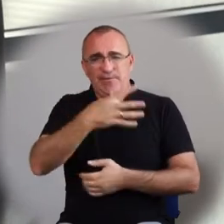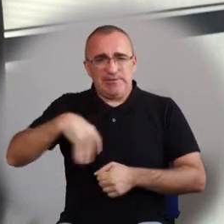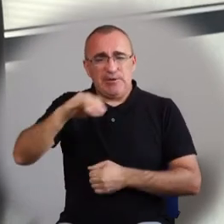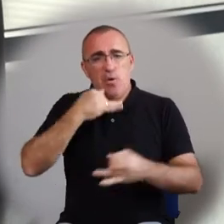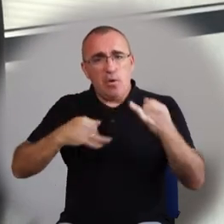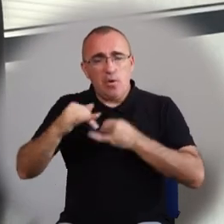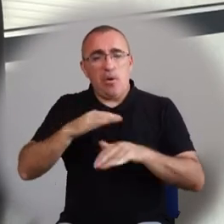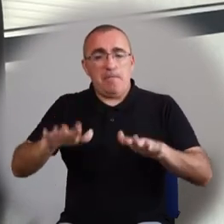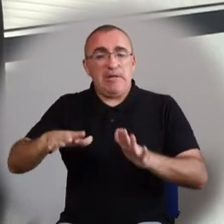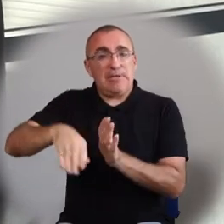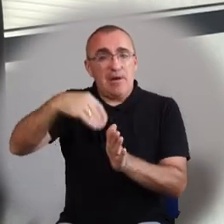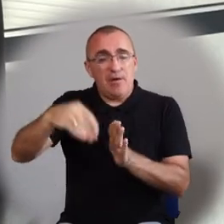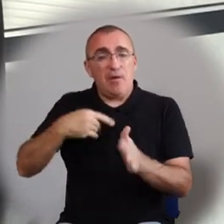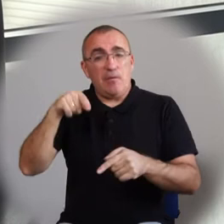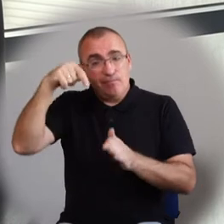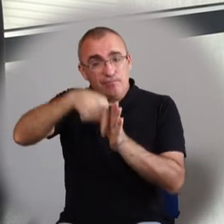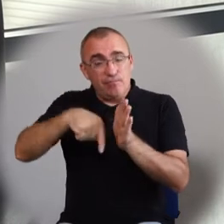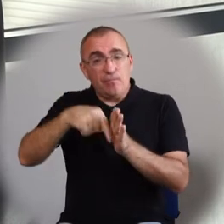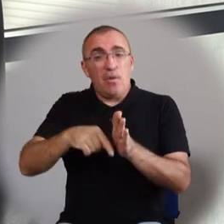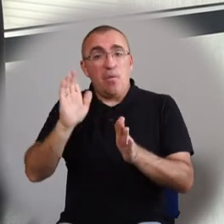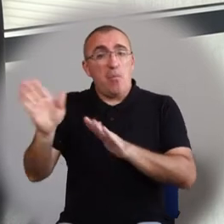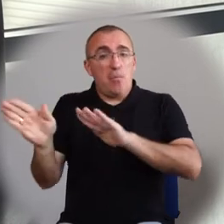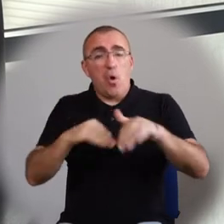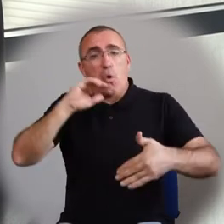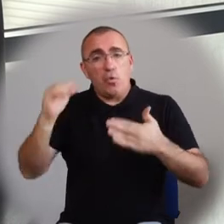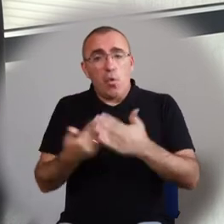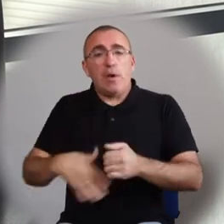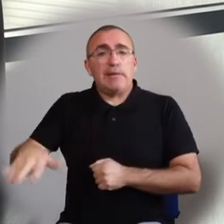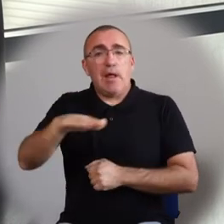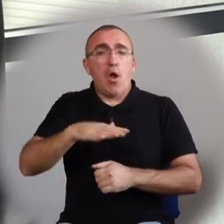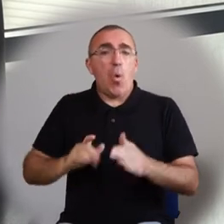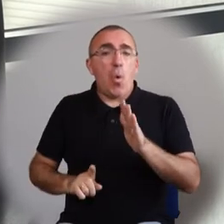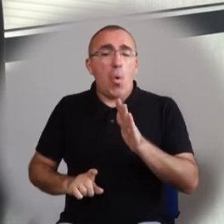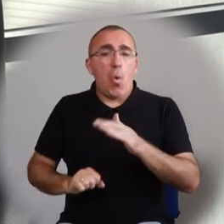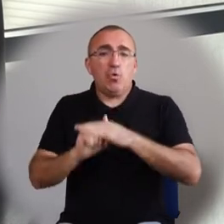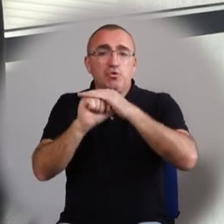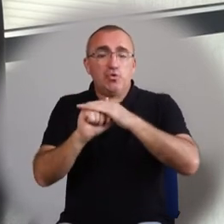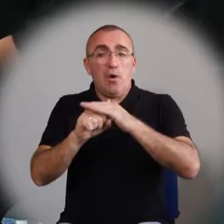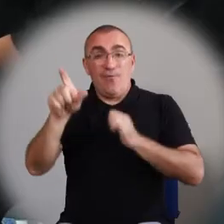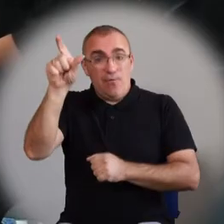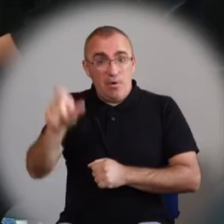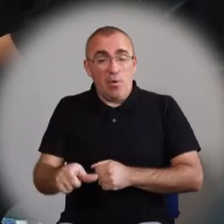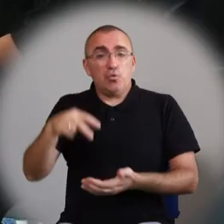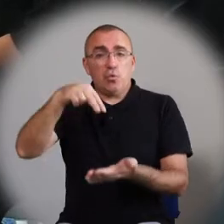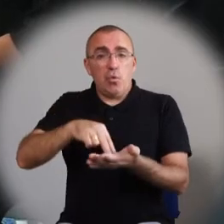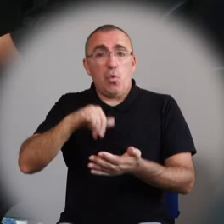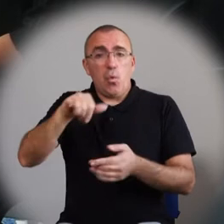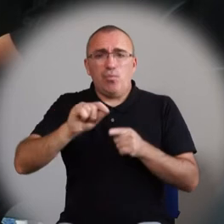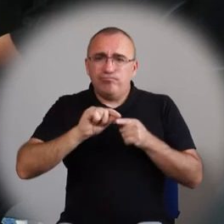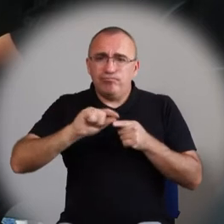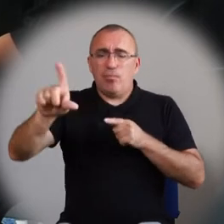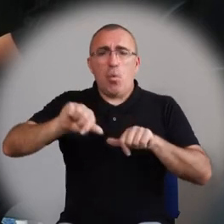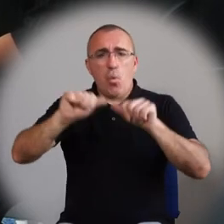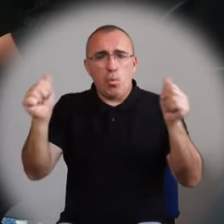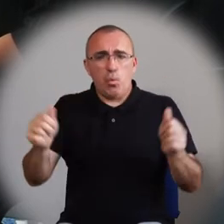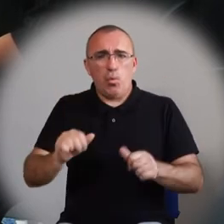про це говорять. Особливість цих місцевих виборів полягає в тому, що вони пройдуть на новій територіальній основі. Ви, як людина, яка